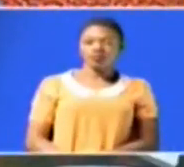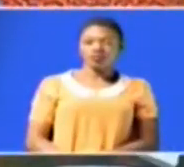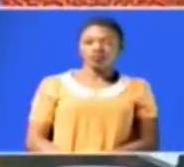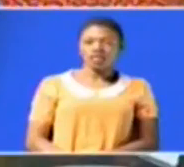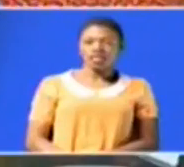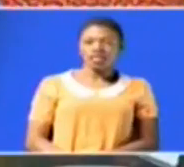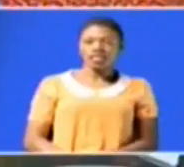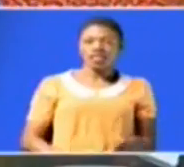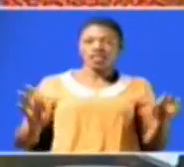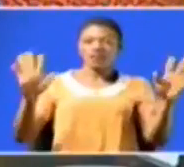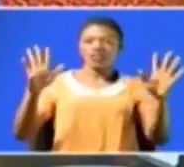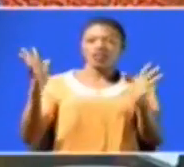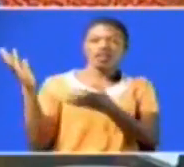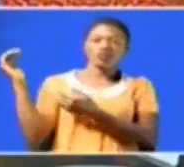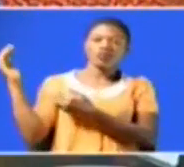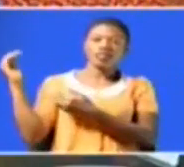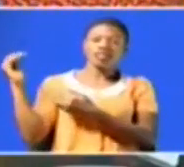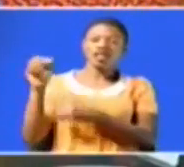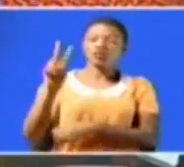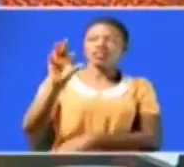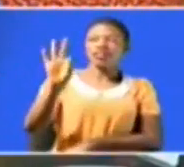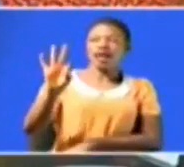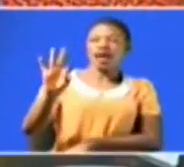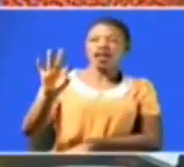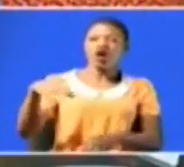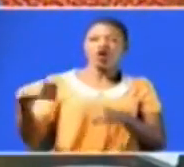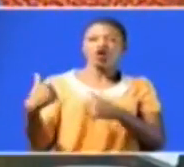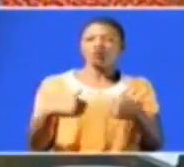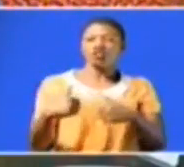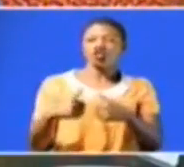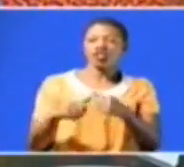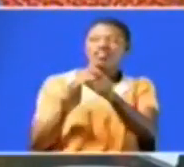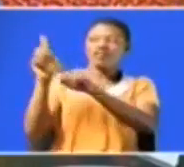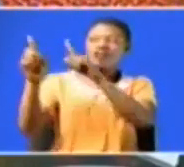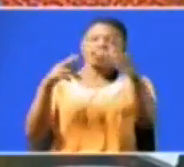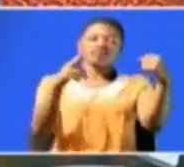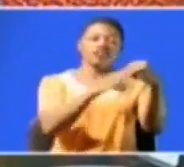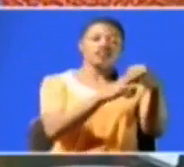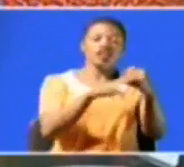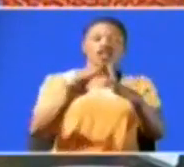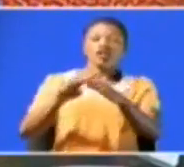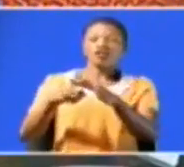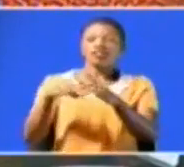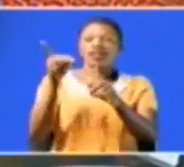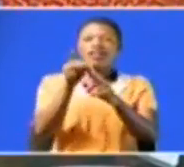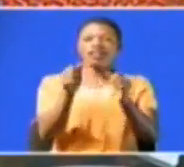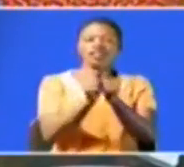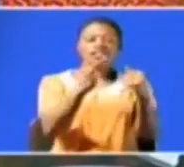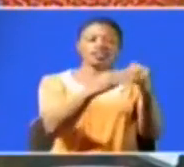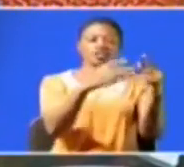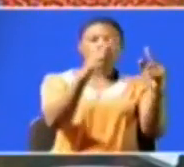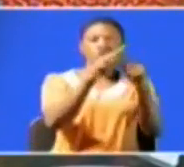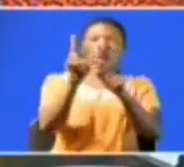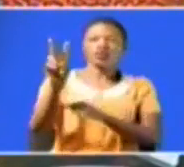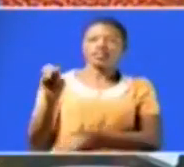shoka inatarajiwa katika awamu ya 23 ya mashindano ya raga ya Safari Sevens yatakayoandaliwa kuanzia tarehe 18 hadi